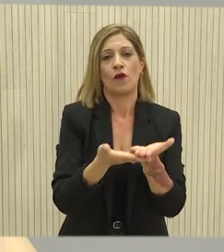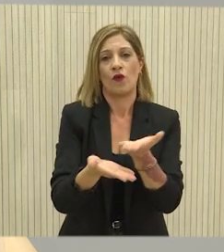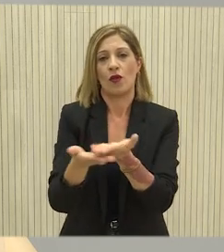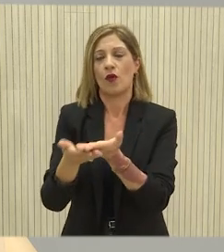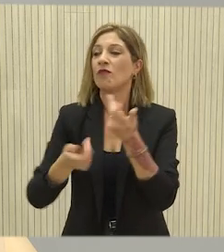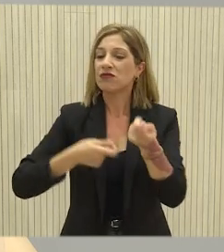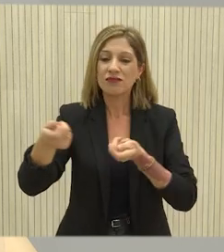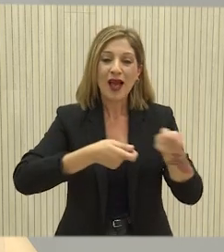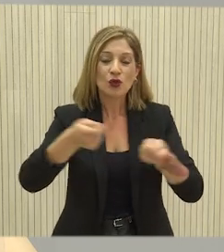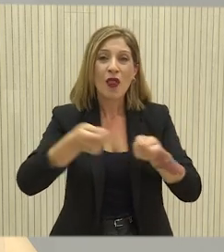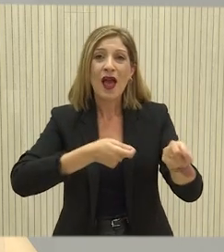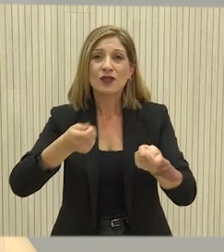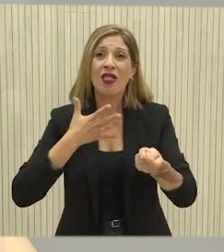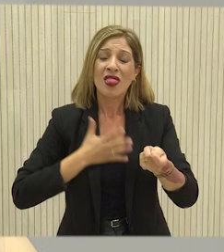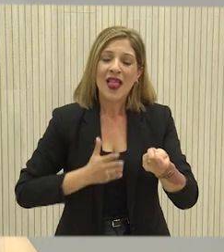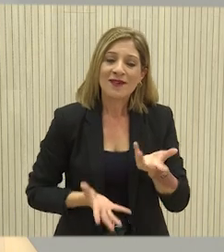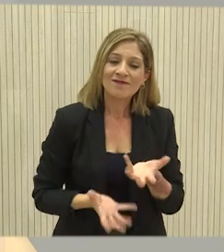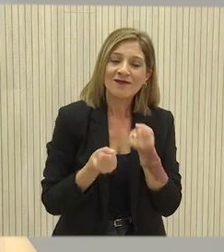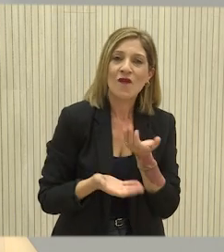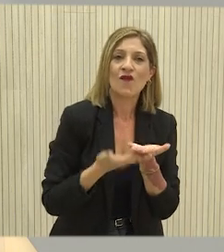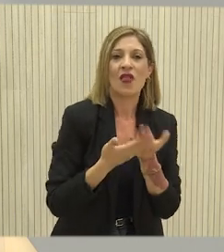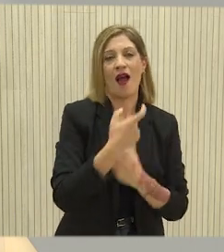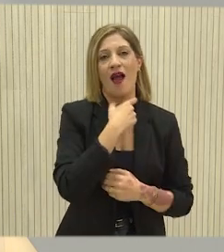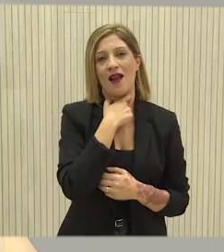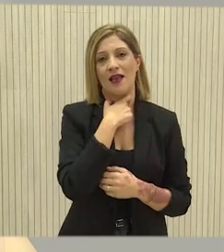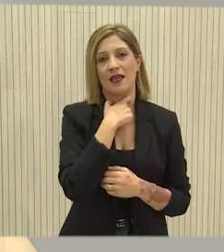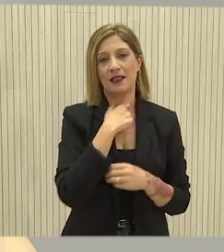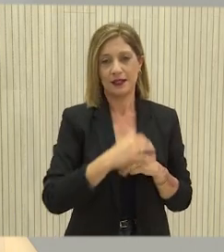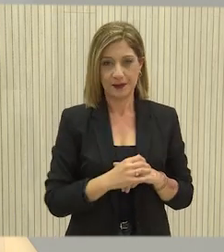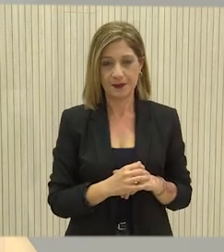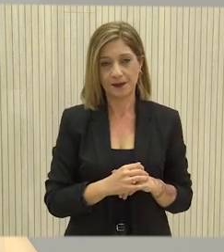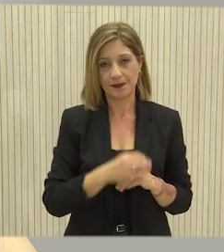επαναλαμβανόμενες δαπάνες και που καλύπτουν ριζικά τις βασικές τους ανάγκες.